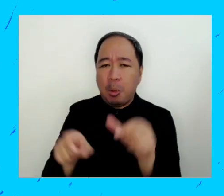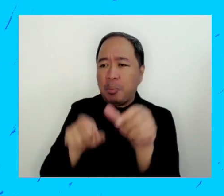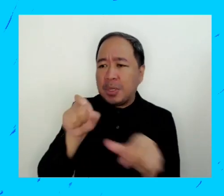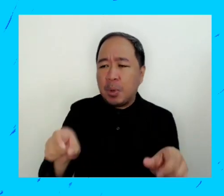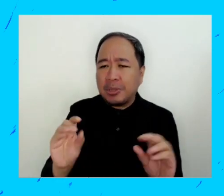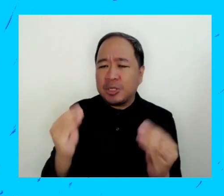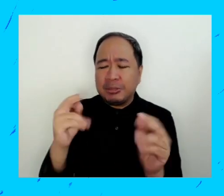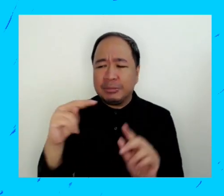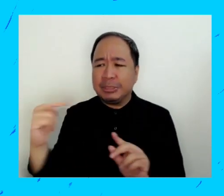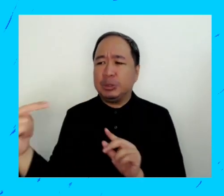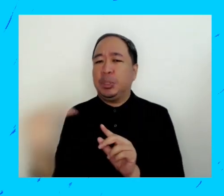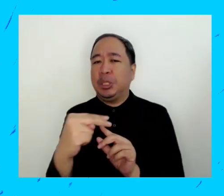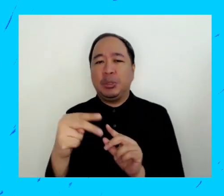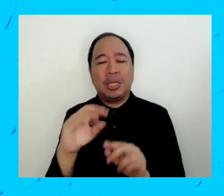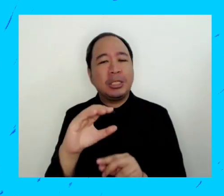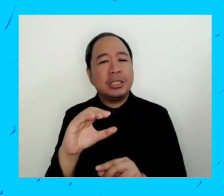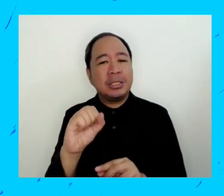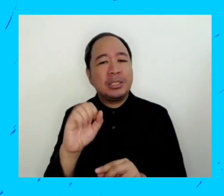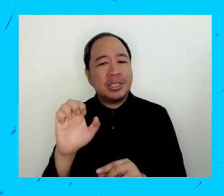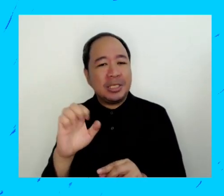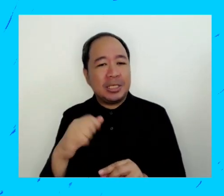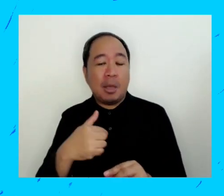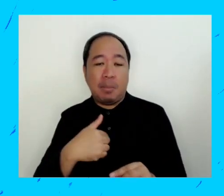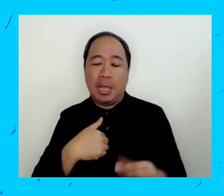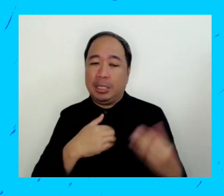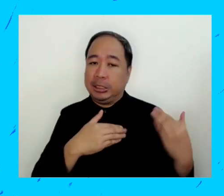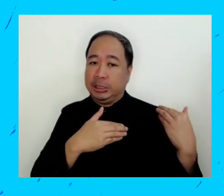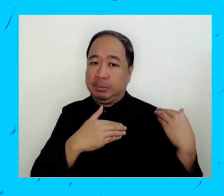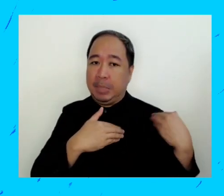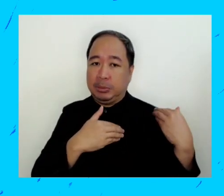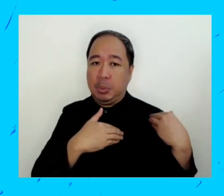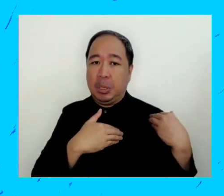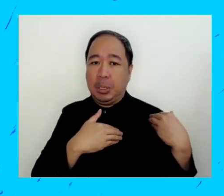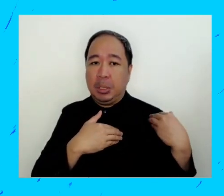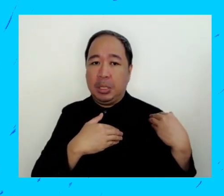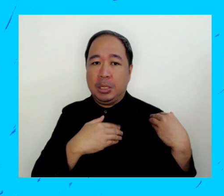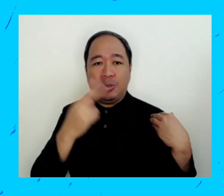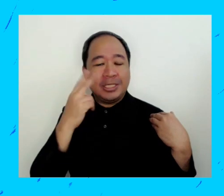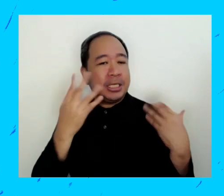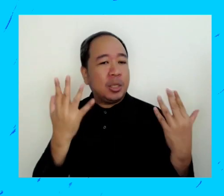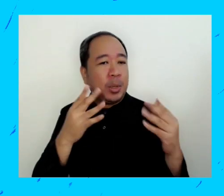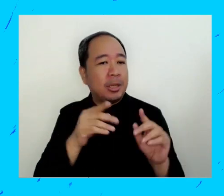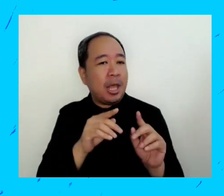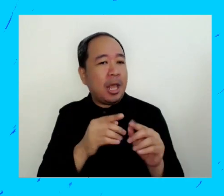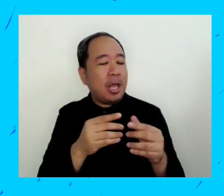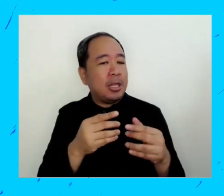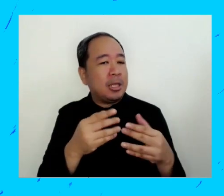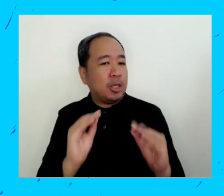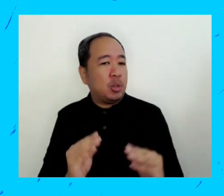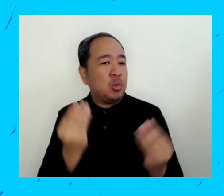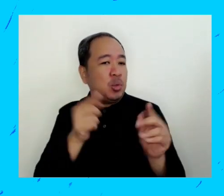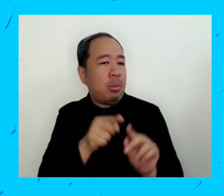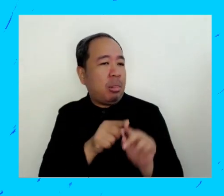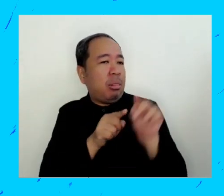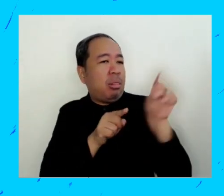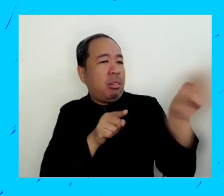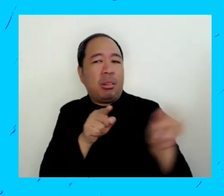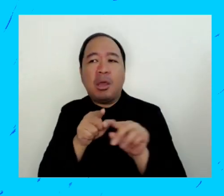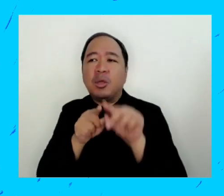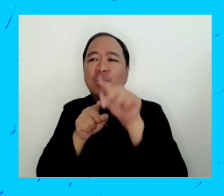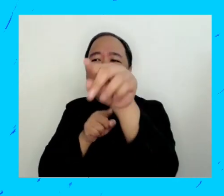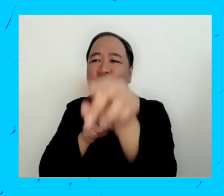Hollande et spécifiquement, j'ai attribué à difficile